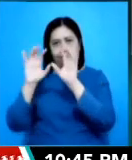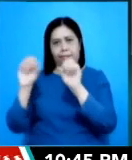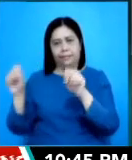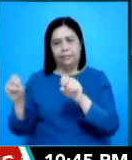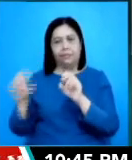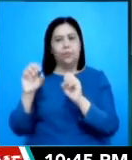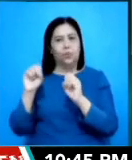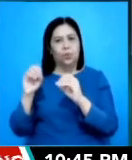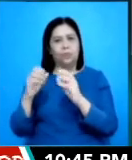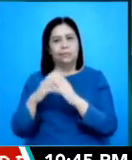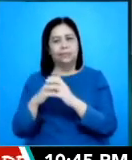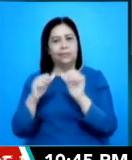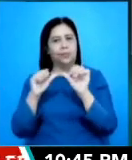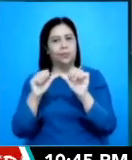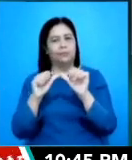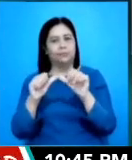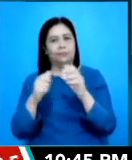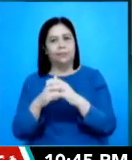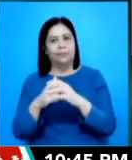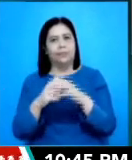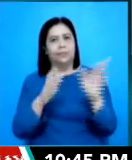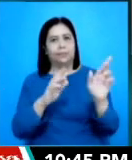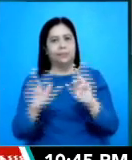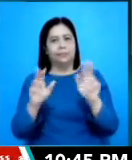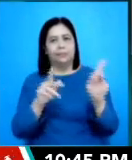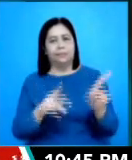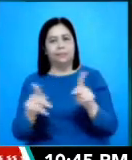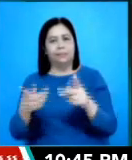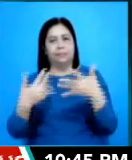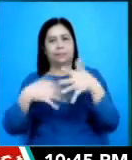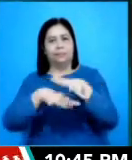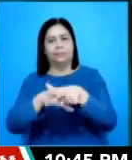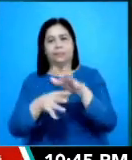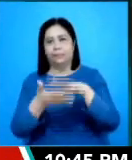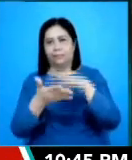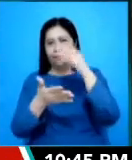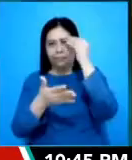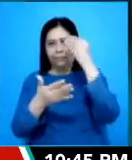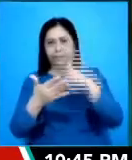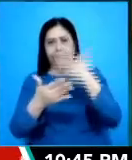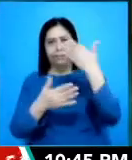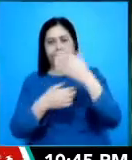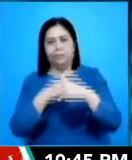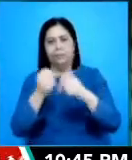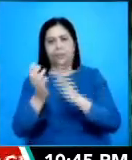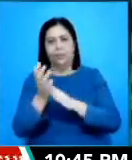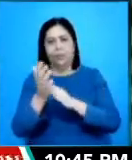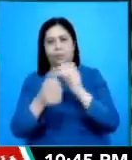itutuloy na nila ang paghahanda para sa blended learning sa susunod na school year.